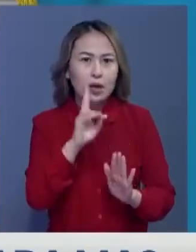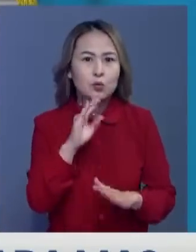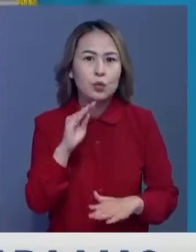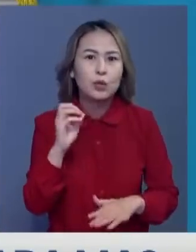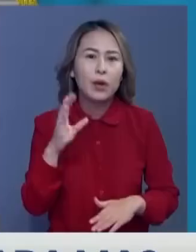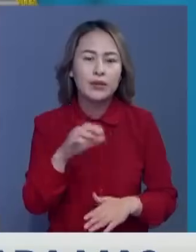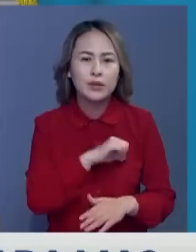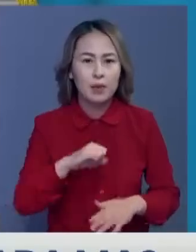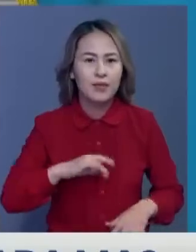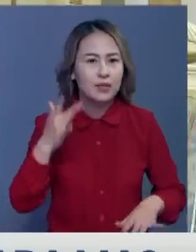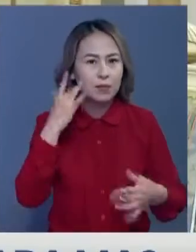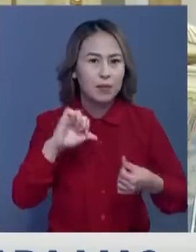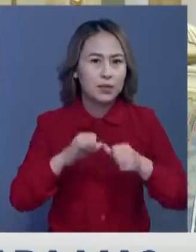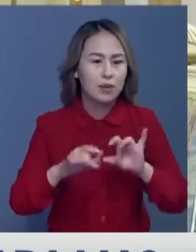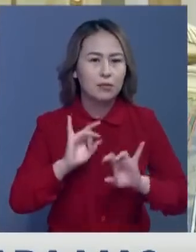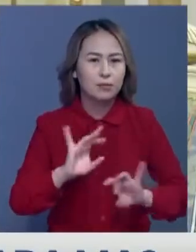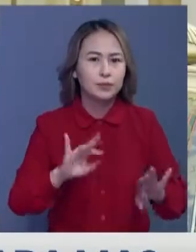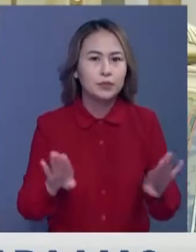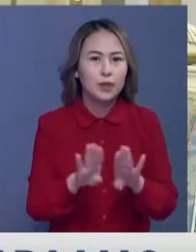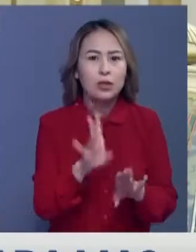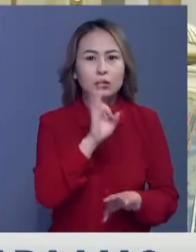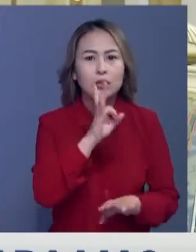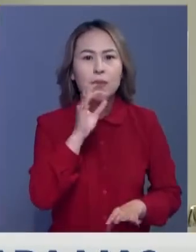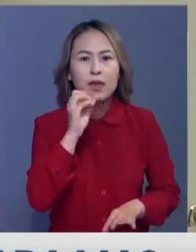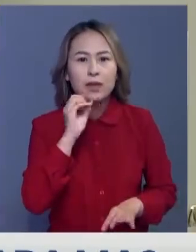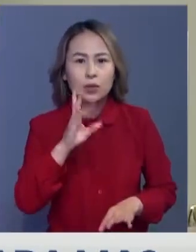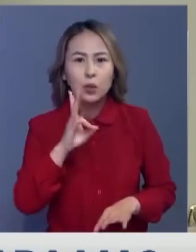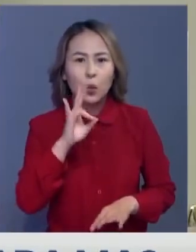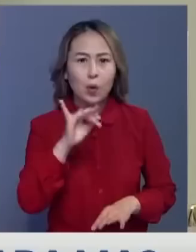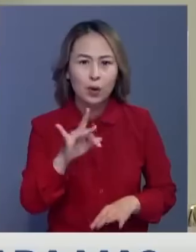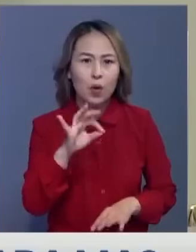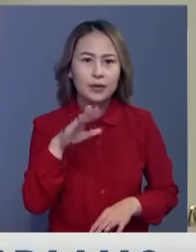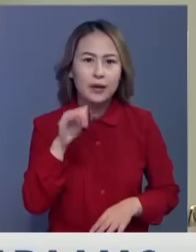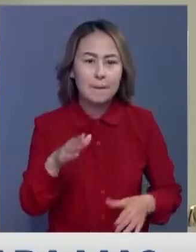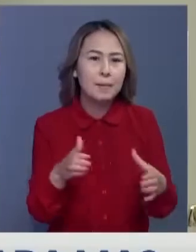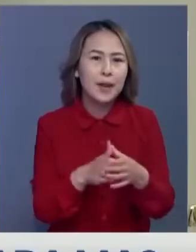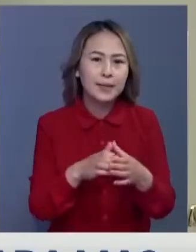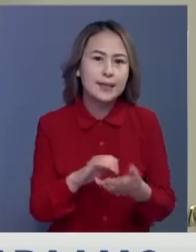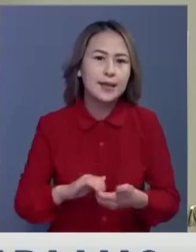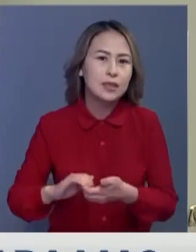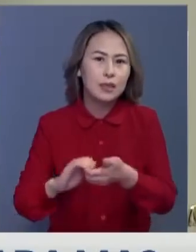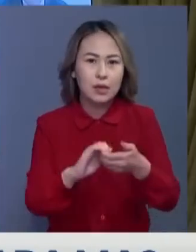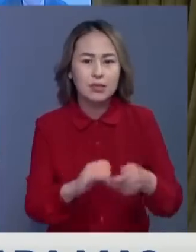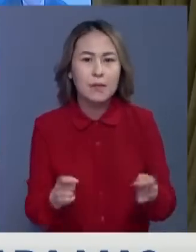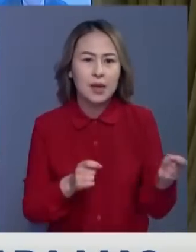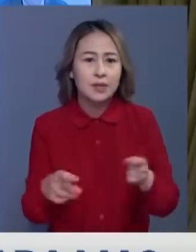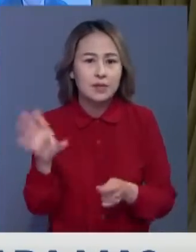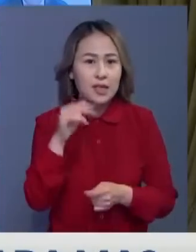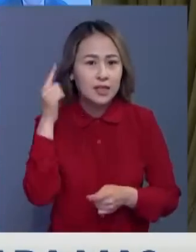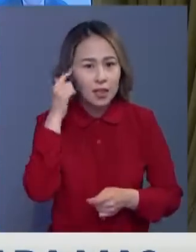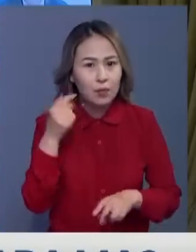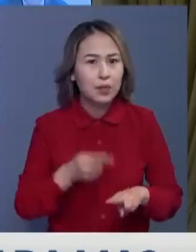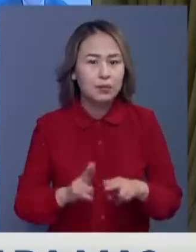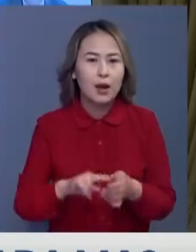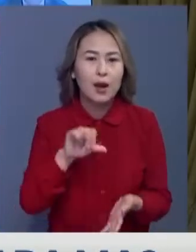мұны өзі де айтып отыр. Осы ретте Нұрсұлтан Назарбаевтың Нұр Отан партиясы мен ассамблеяның да басқаратын білеміз. Осы